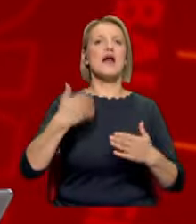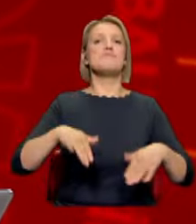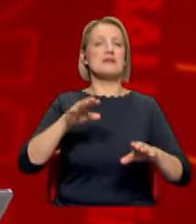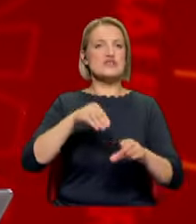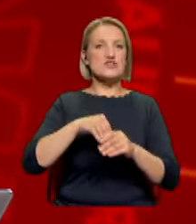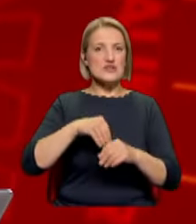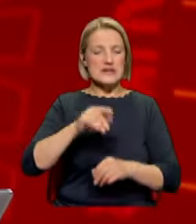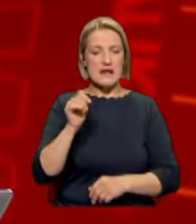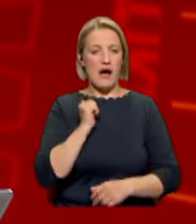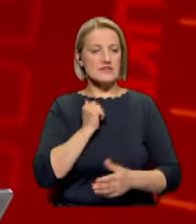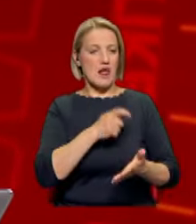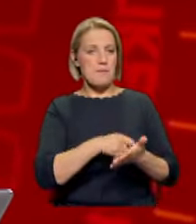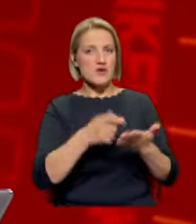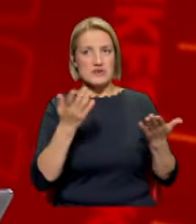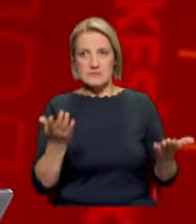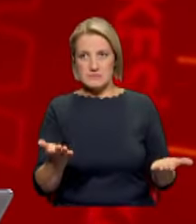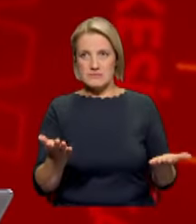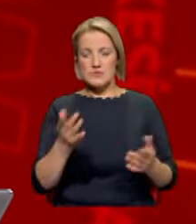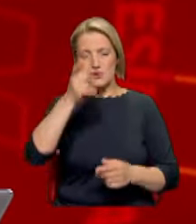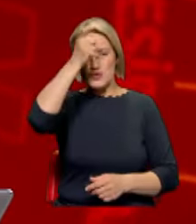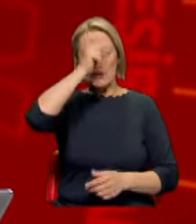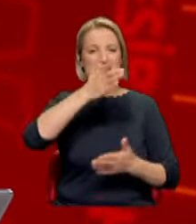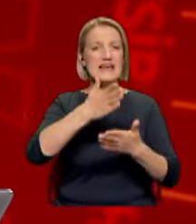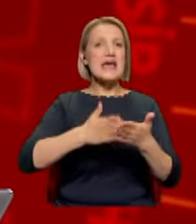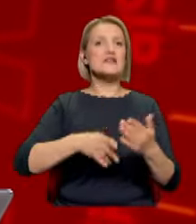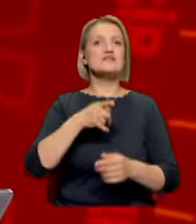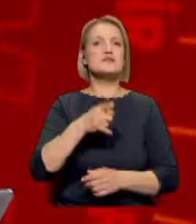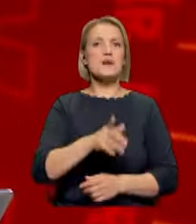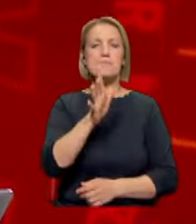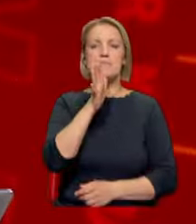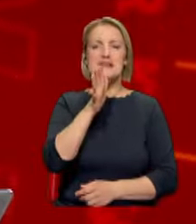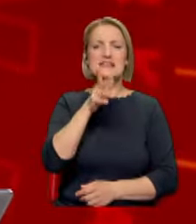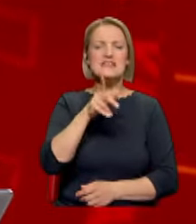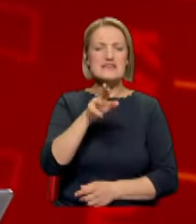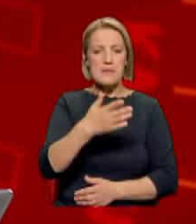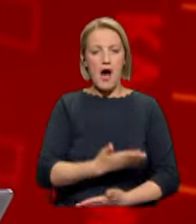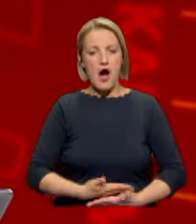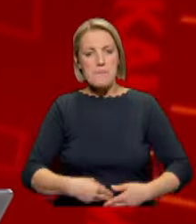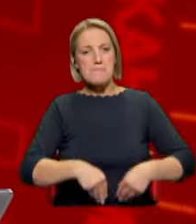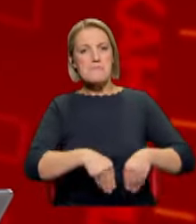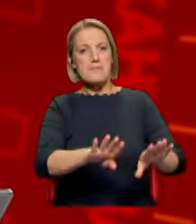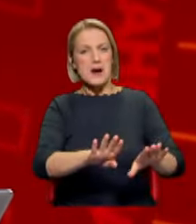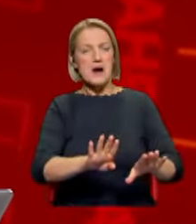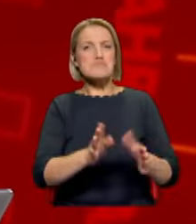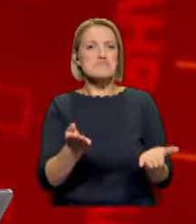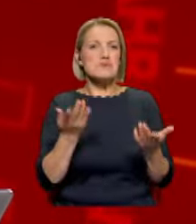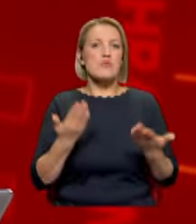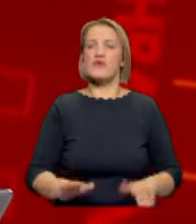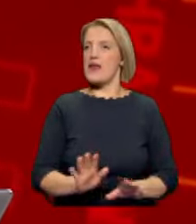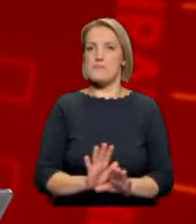diye asgari ücretliyi, yani ülkenin yarısını bildiğiniz açlığa mahkum etmek kabul